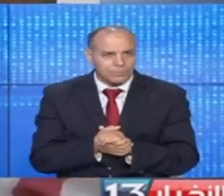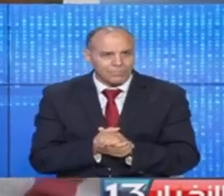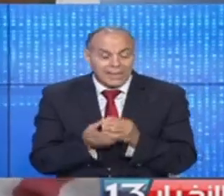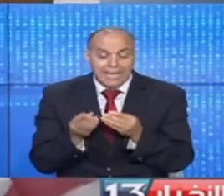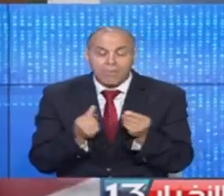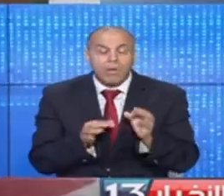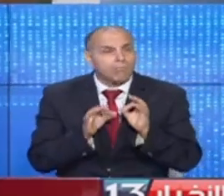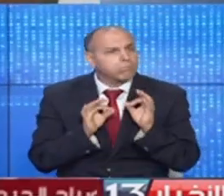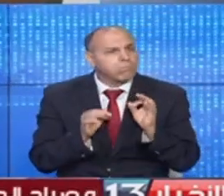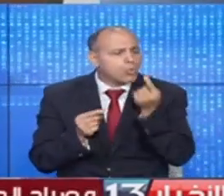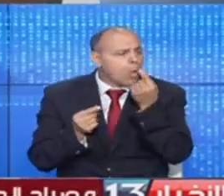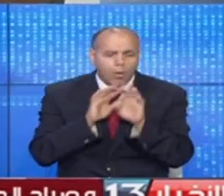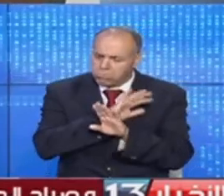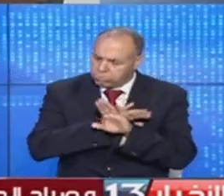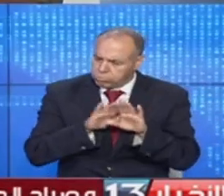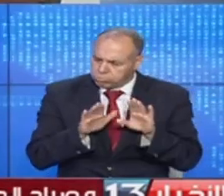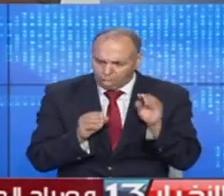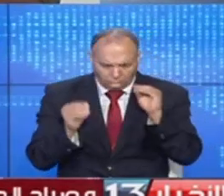الادويه اللي